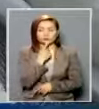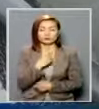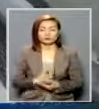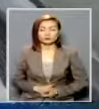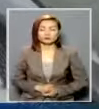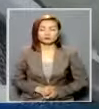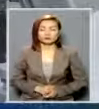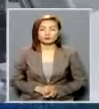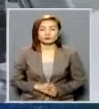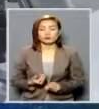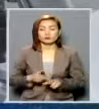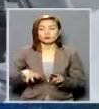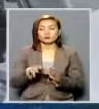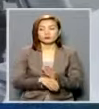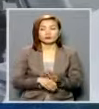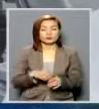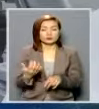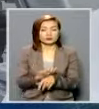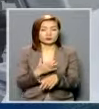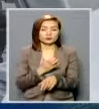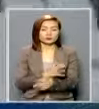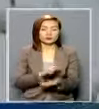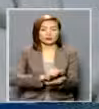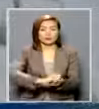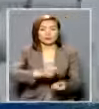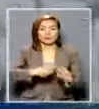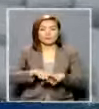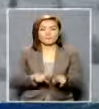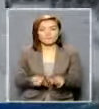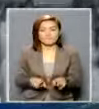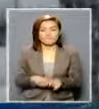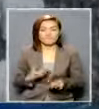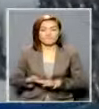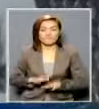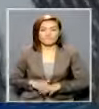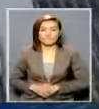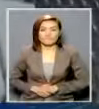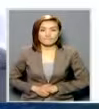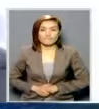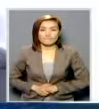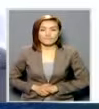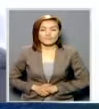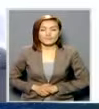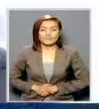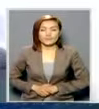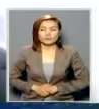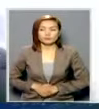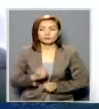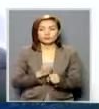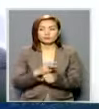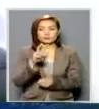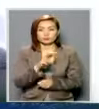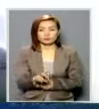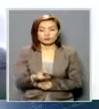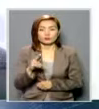қиынға соғып отыр. Соның ішінде импортпен тікелей айналысатын кәсіпкерлерге әсер етуде. Сырттан келетін тауарды, доллармен